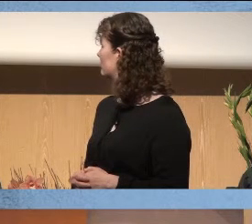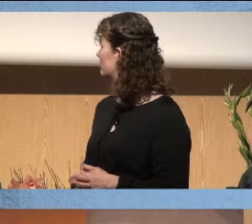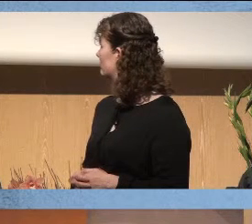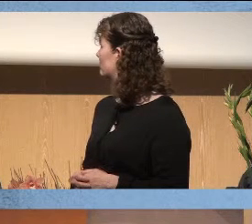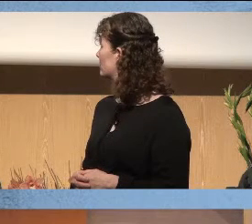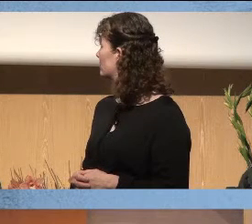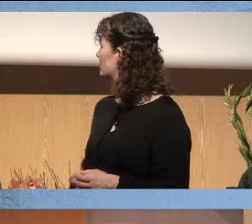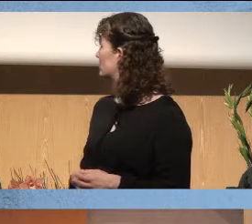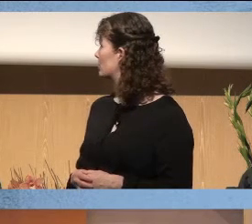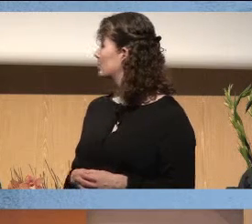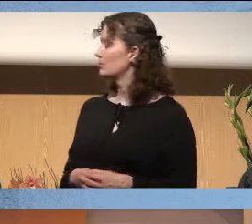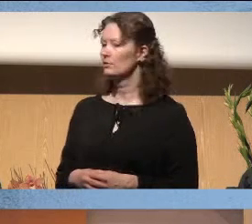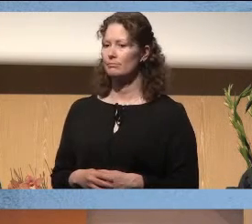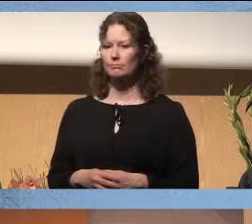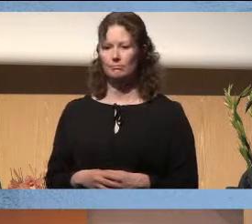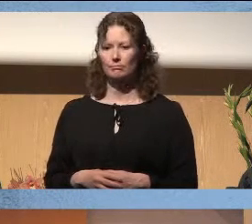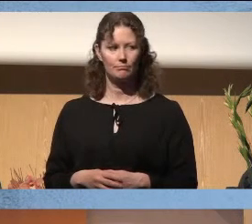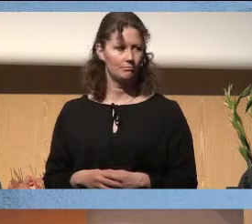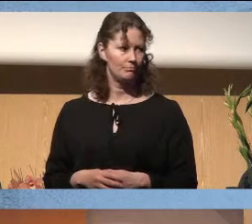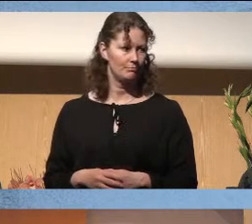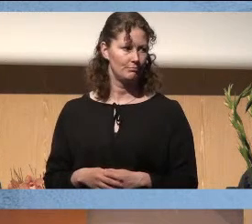Det ikke så dumt å tenke på.